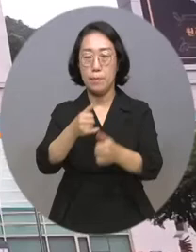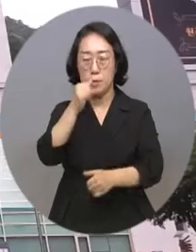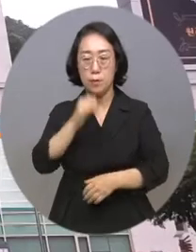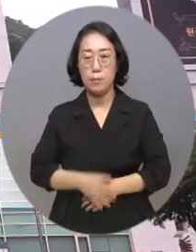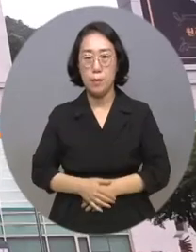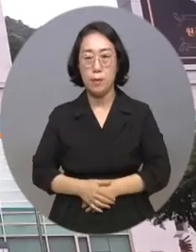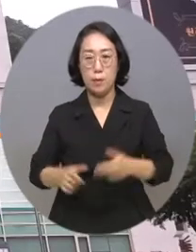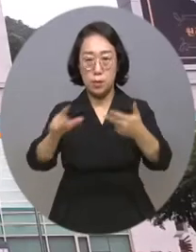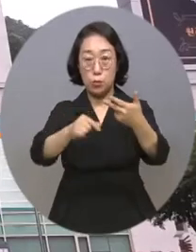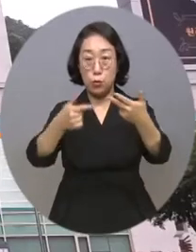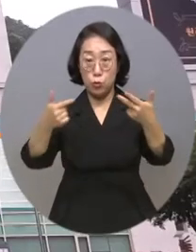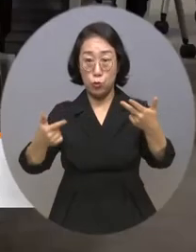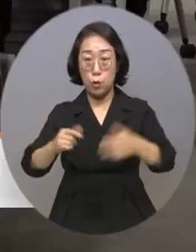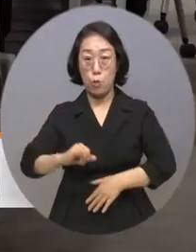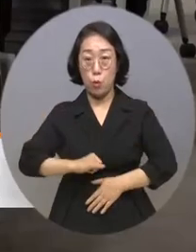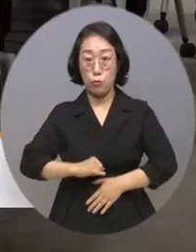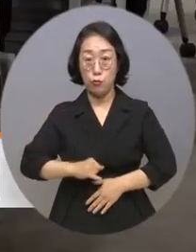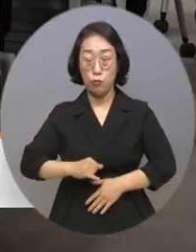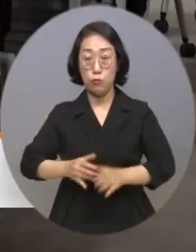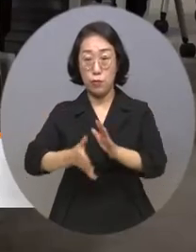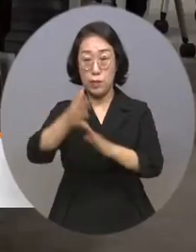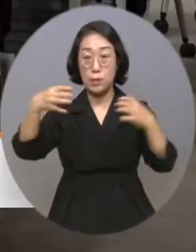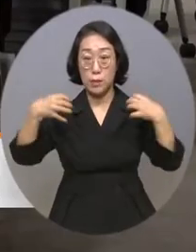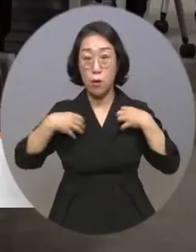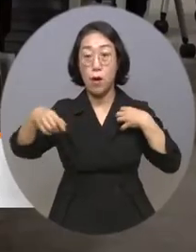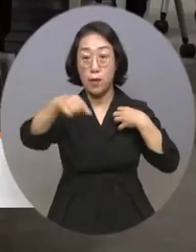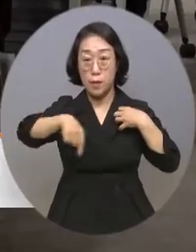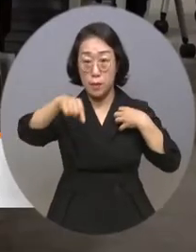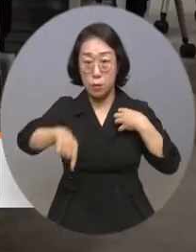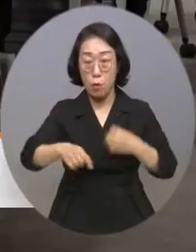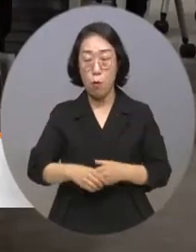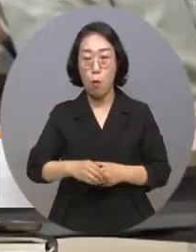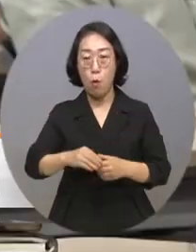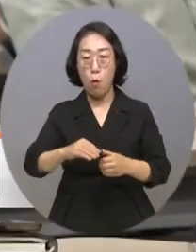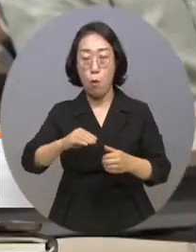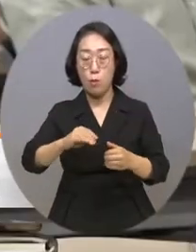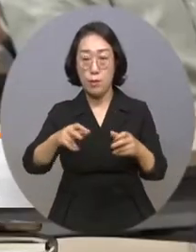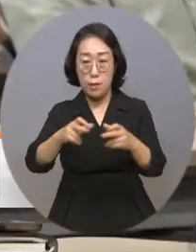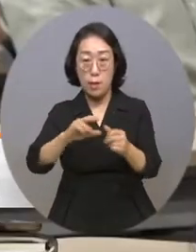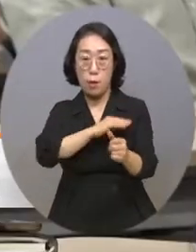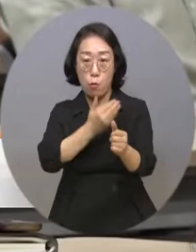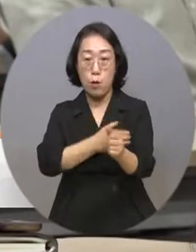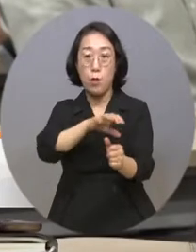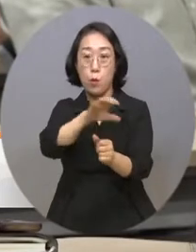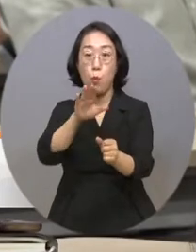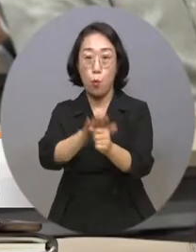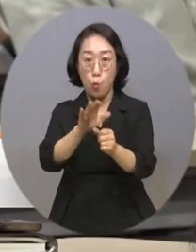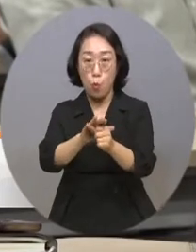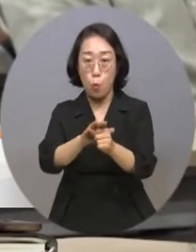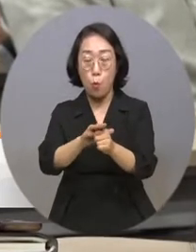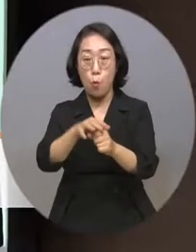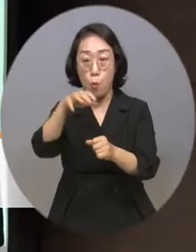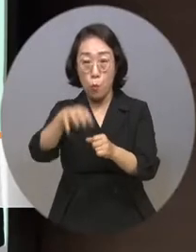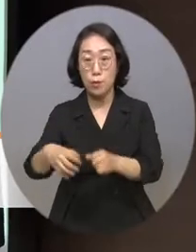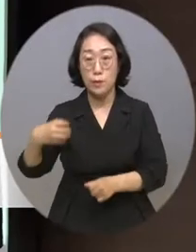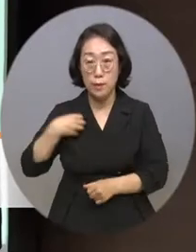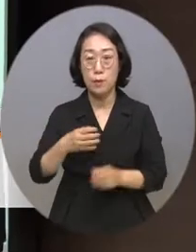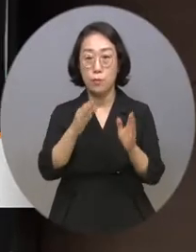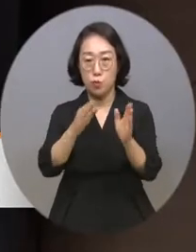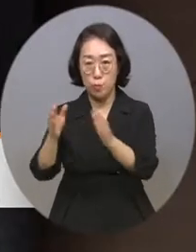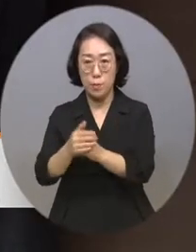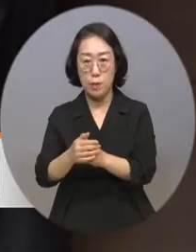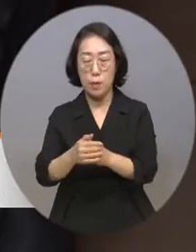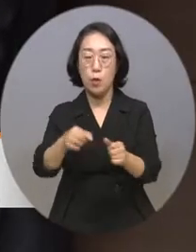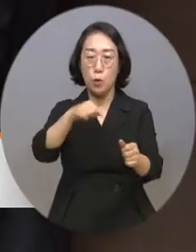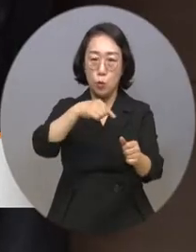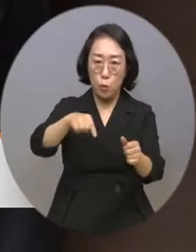6일 강원도 원주시청에서 강원도 장애인 권익옹호기관에서 주최한 장애인 학대 예방 교육과 장애인